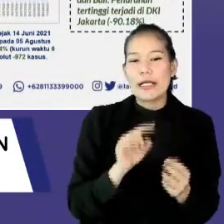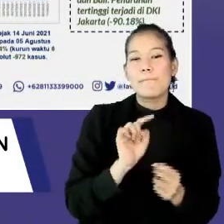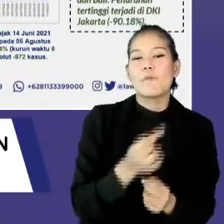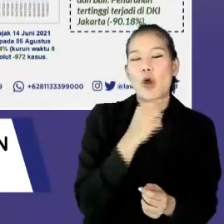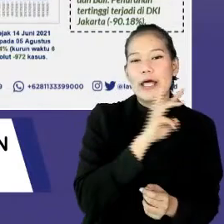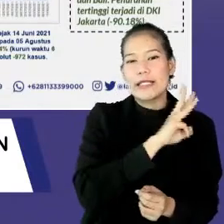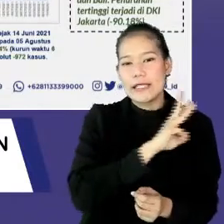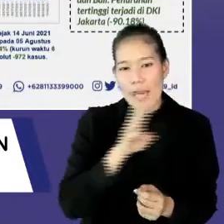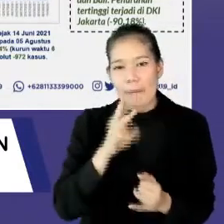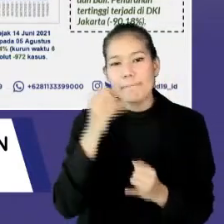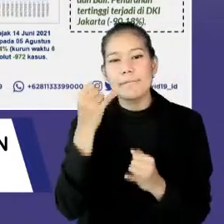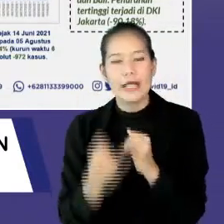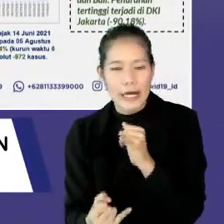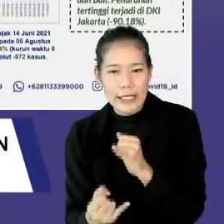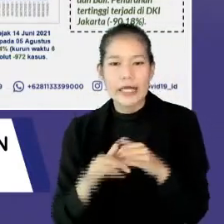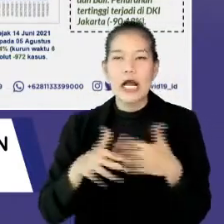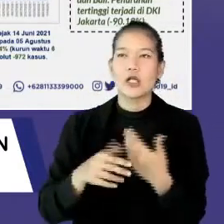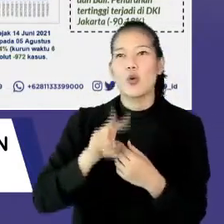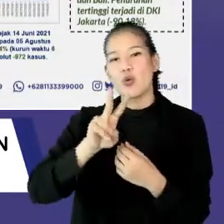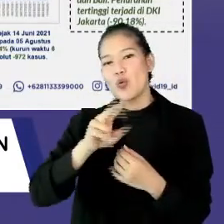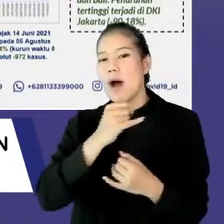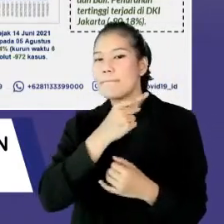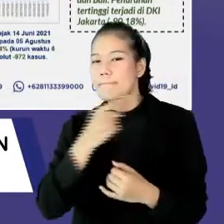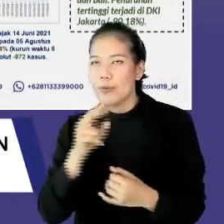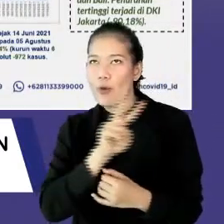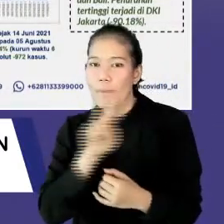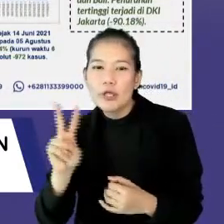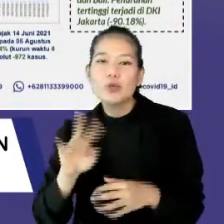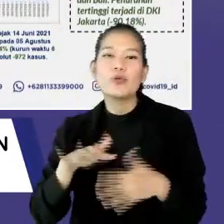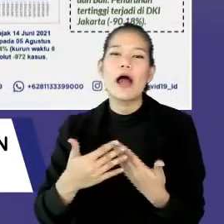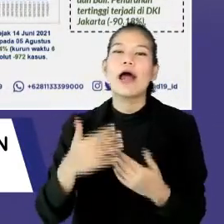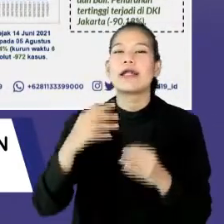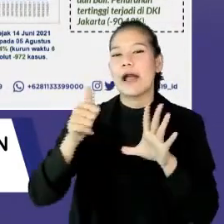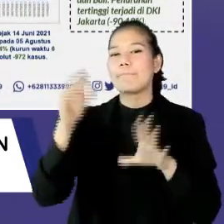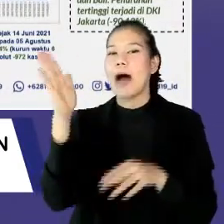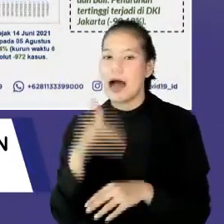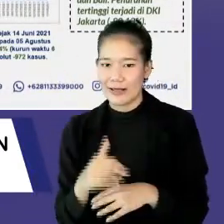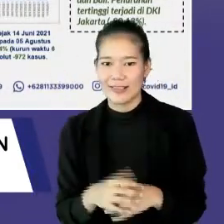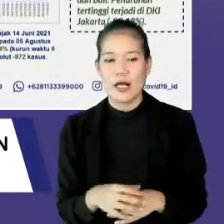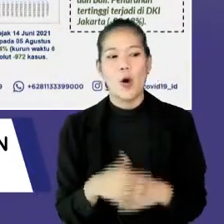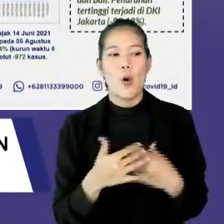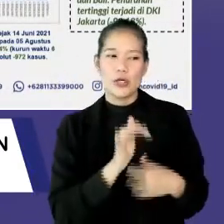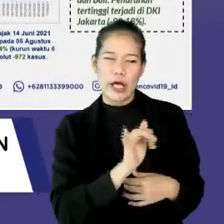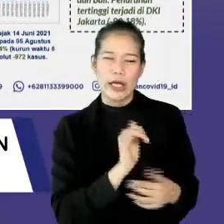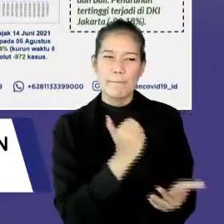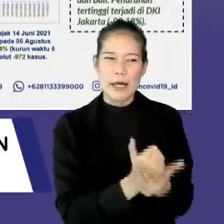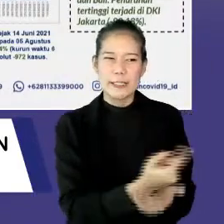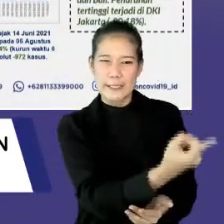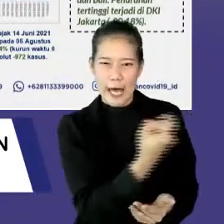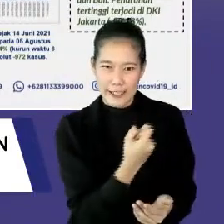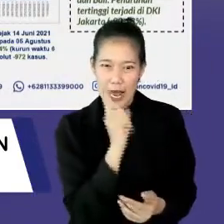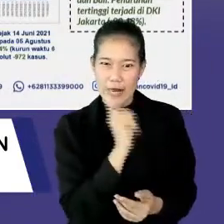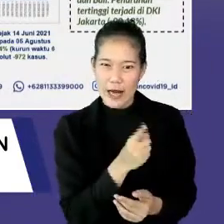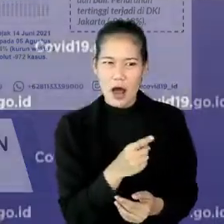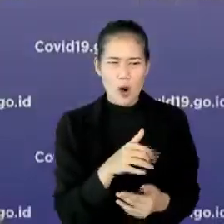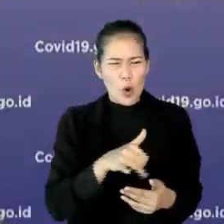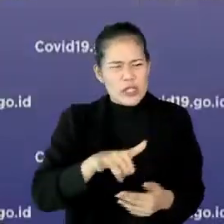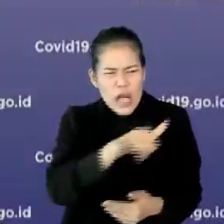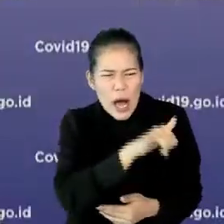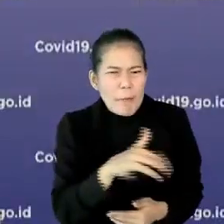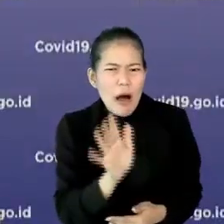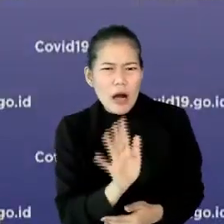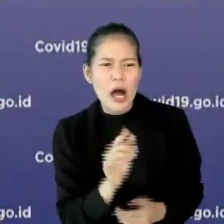ada yang baru 2 minggu lalu turun, ada yang baru 6 hari baru terlihat ada penurunan. Pasti langsung ada yang bertanya kan, kenapa bisa nggak seragam? Sementara